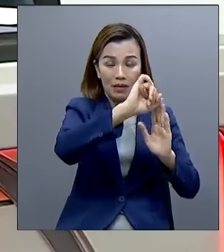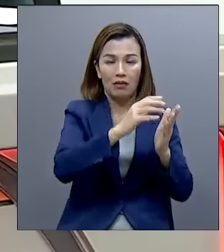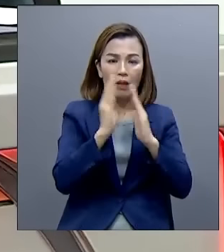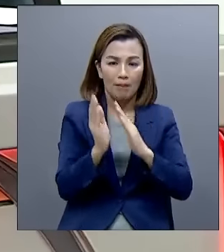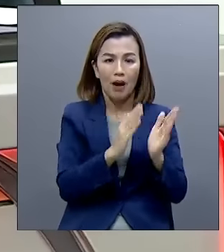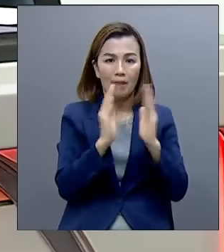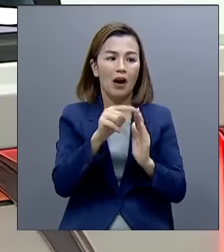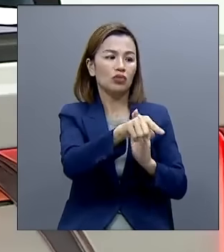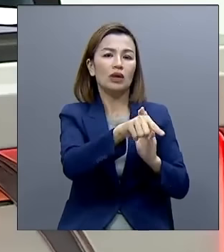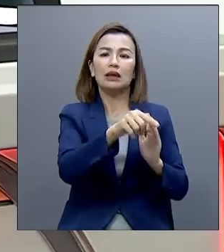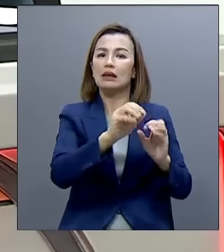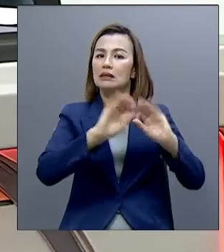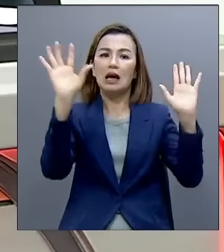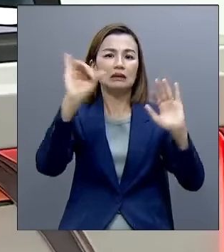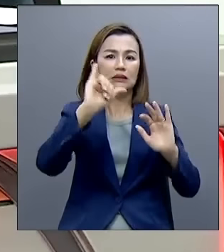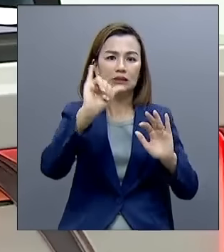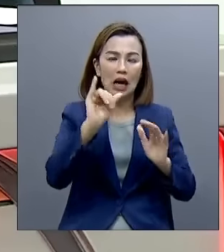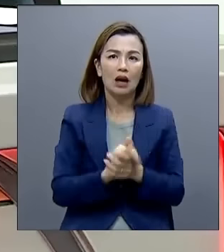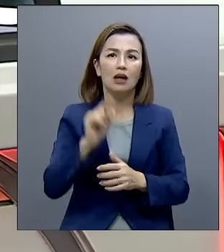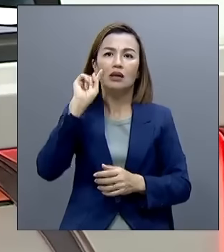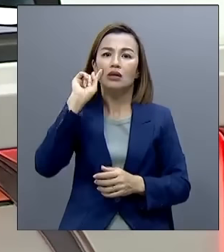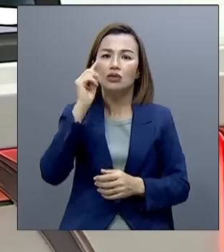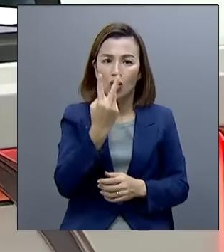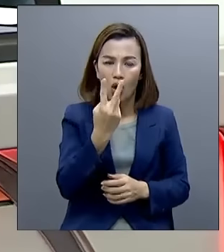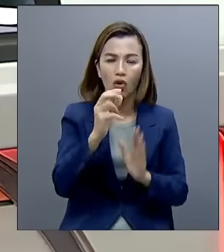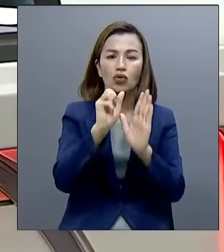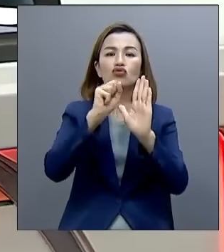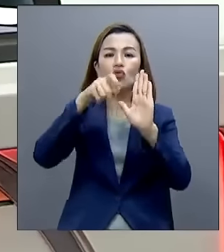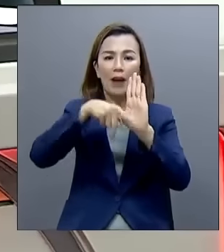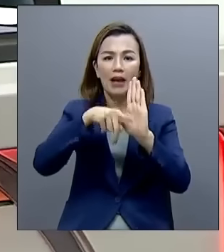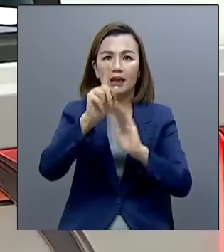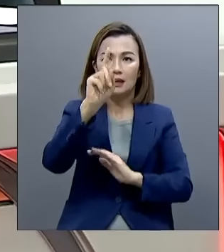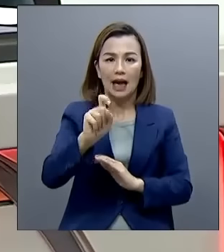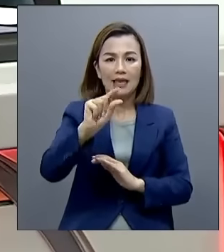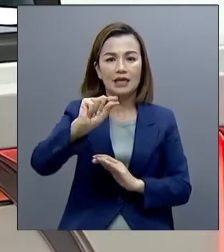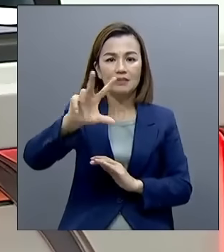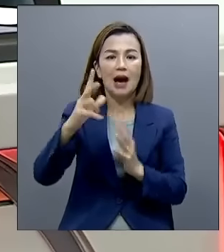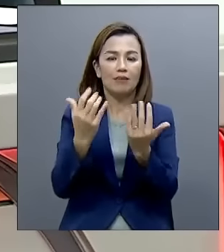การบูรณาการที่ชัดเจนแล้วเกิดเหตุซ้ำรอยกับที่สุพรรณบุรีเสียชีวิตไป23คนแล้วนะคะ ค่ะ